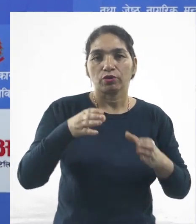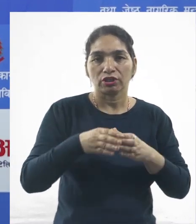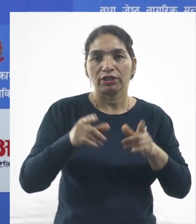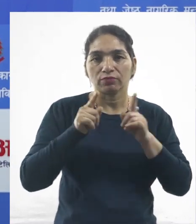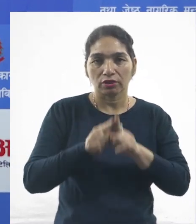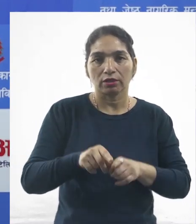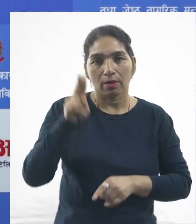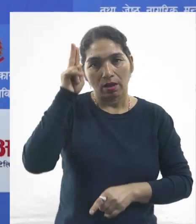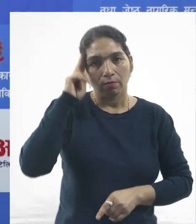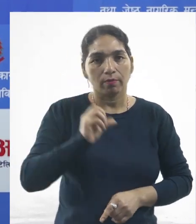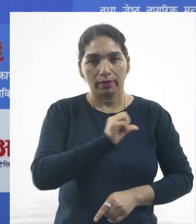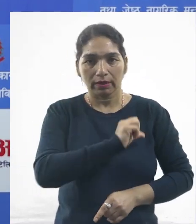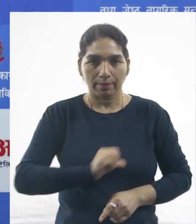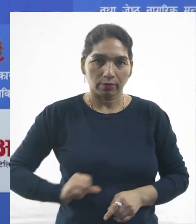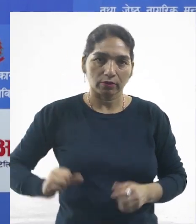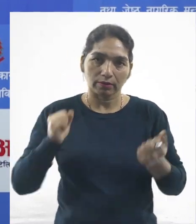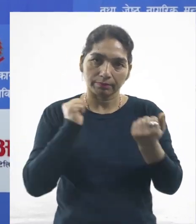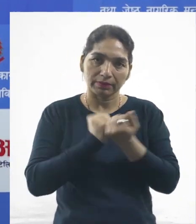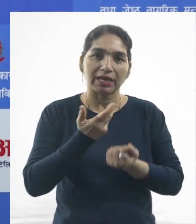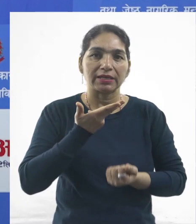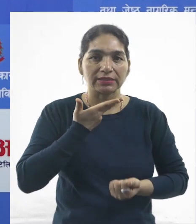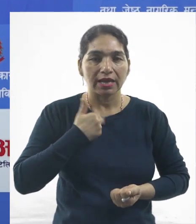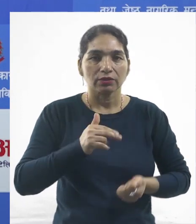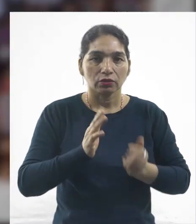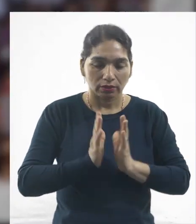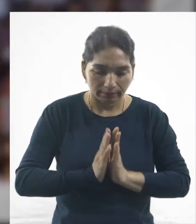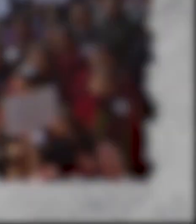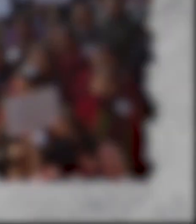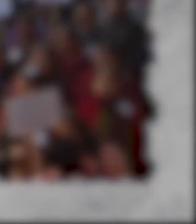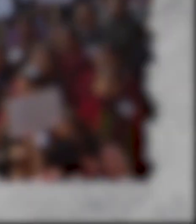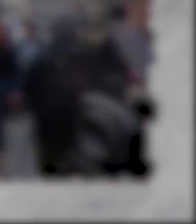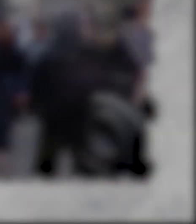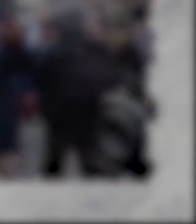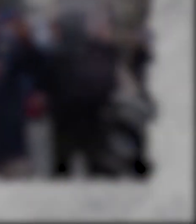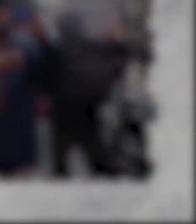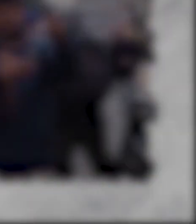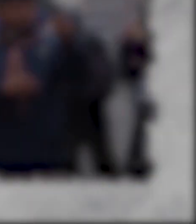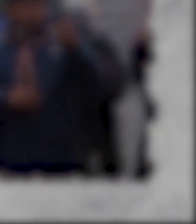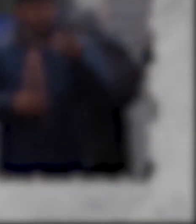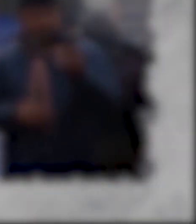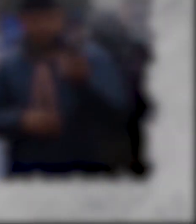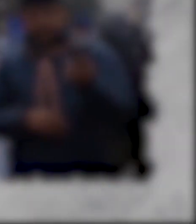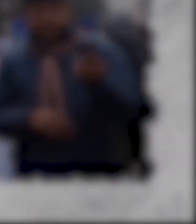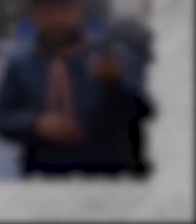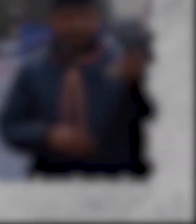टिमसहित म भूमिकला पौडेल पनि बिदा चाहन्छु। नमस्कार।